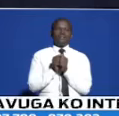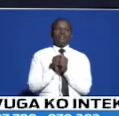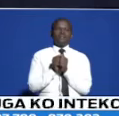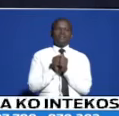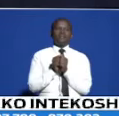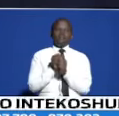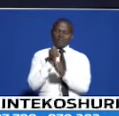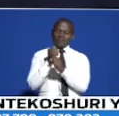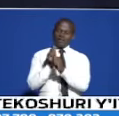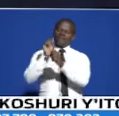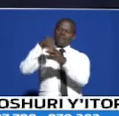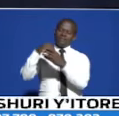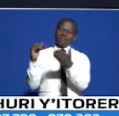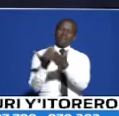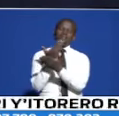n'imirimo ngiyemo mishyashya